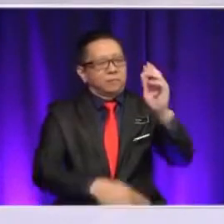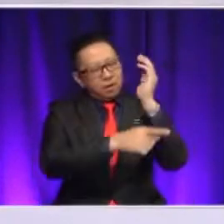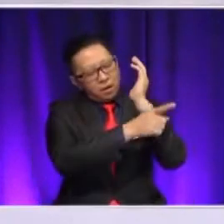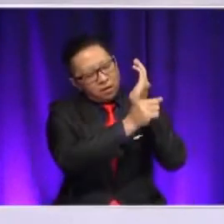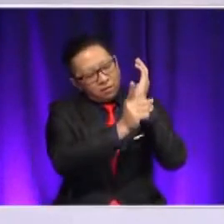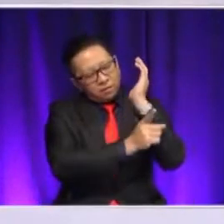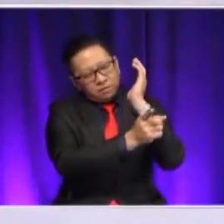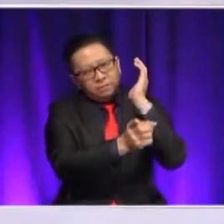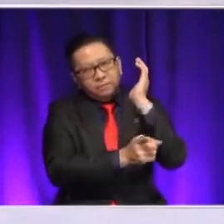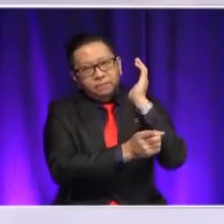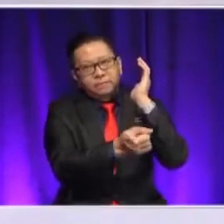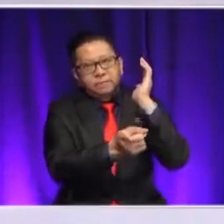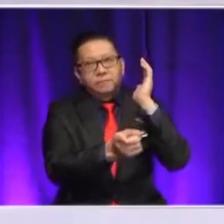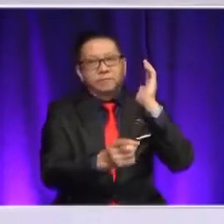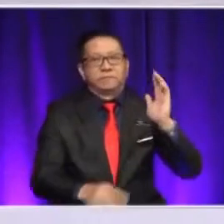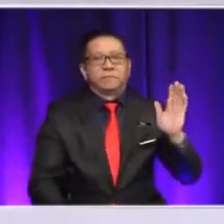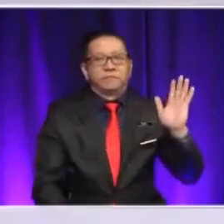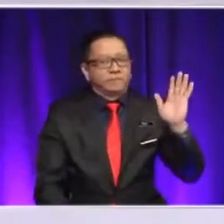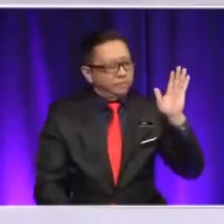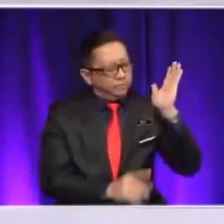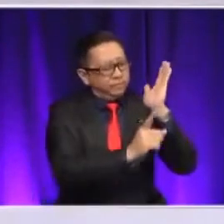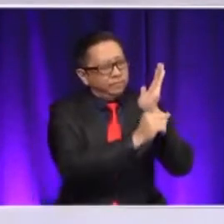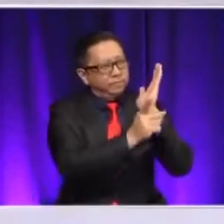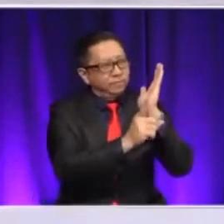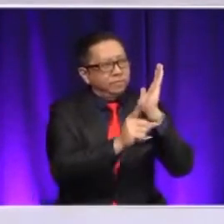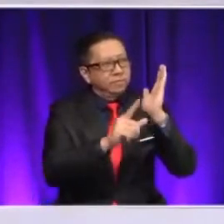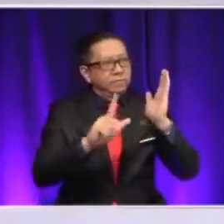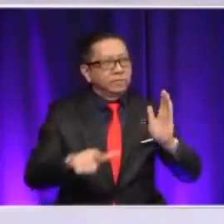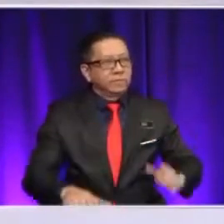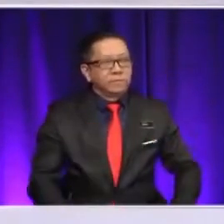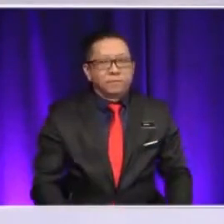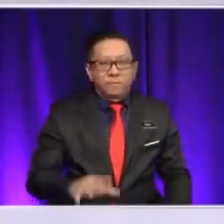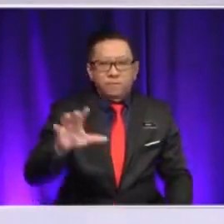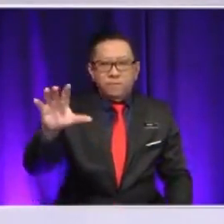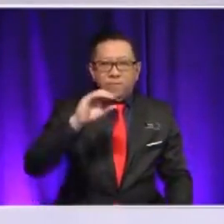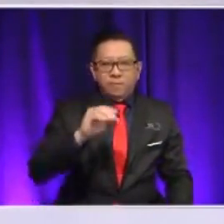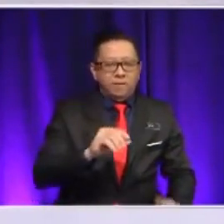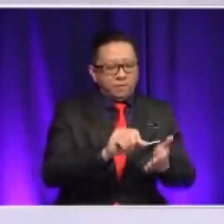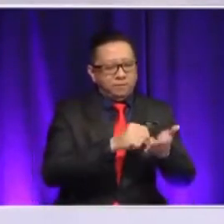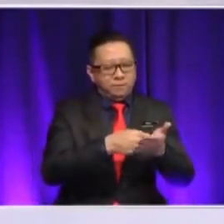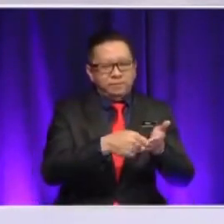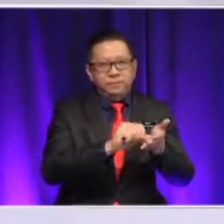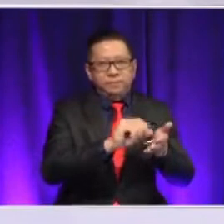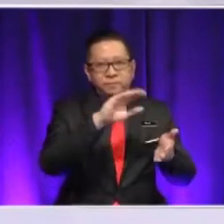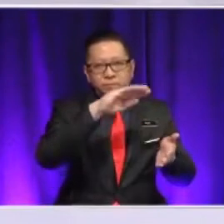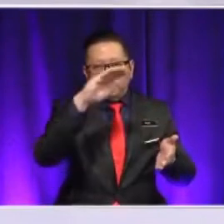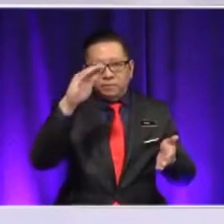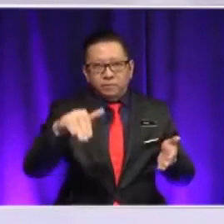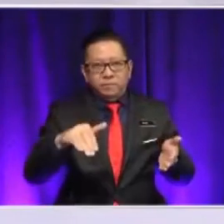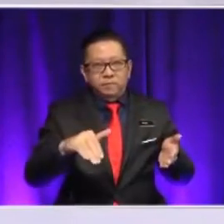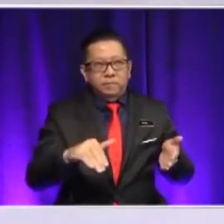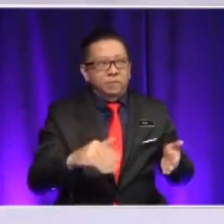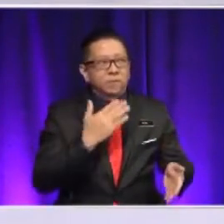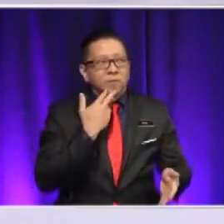oke oke dah letak-letak Bruce ambil semula Bruce hitam kita dingin kita begitu aduh